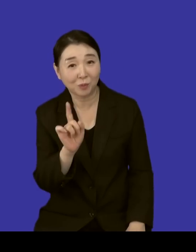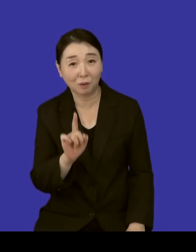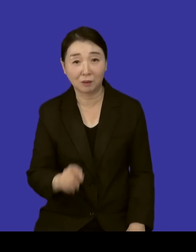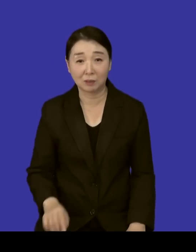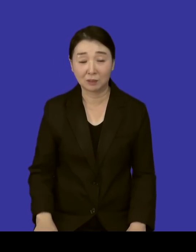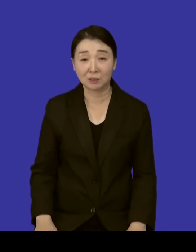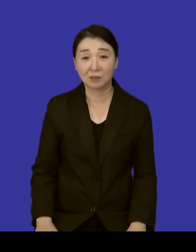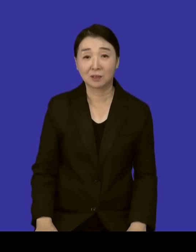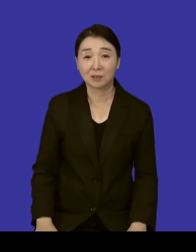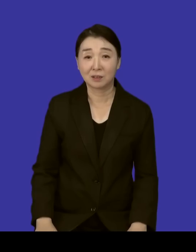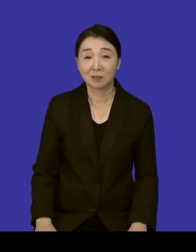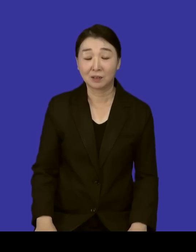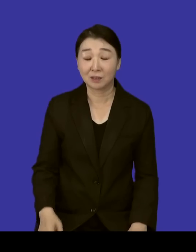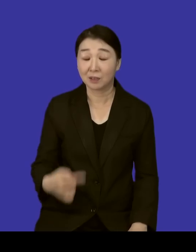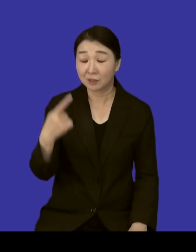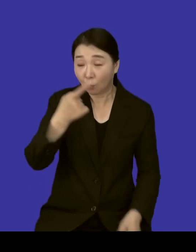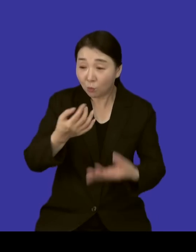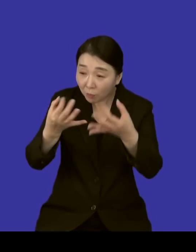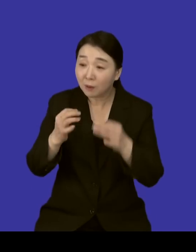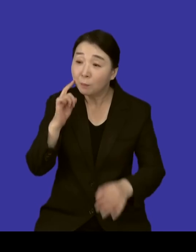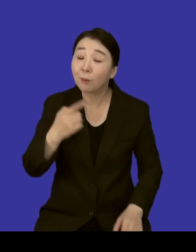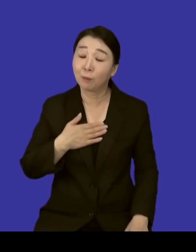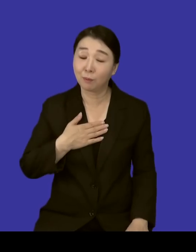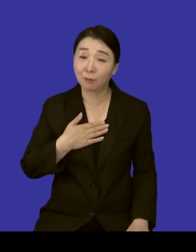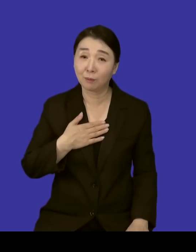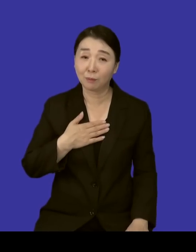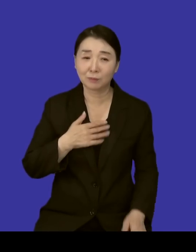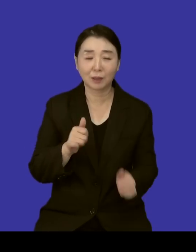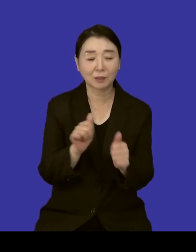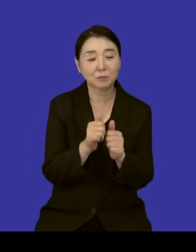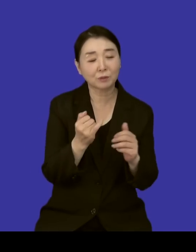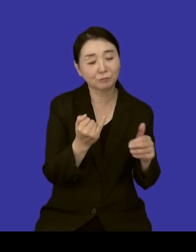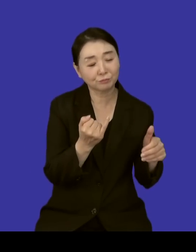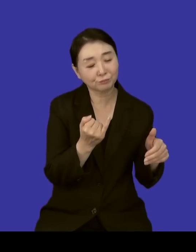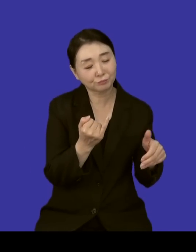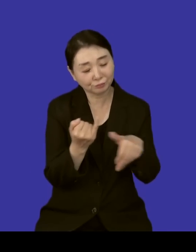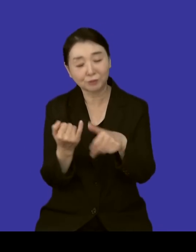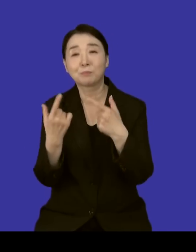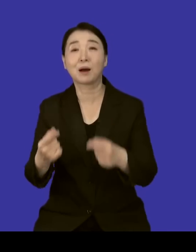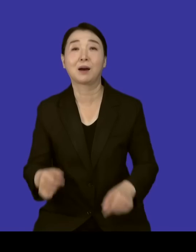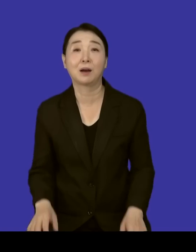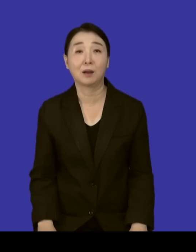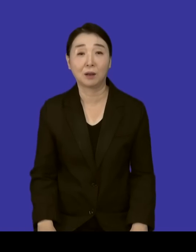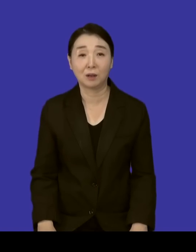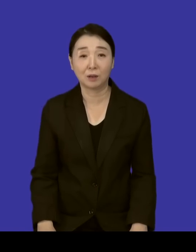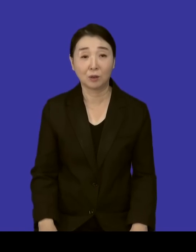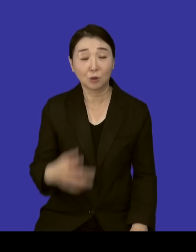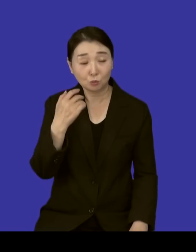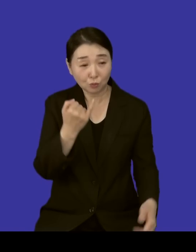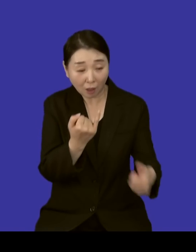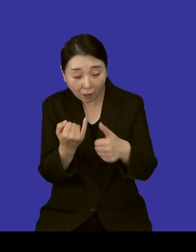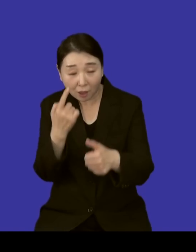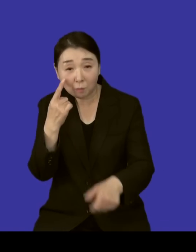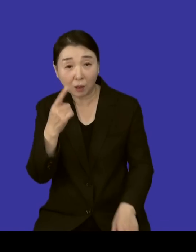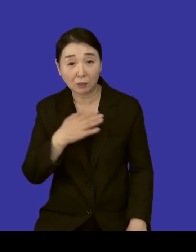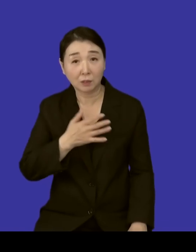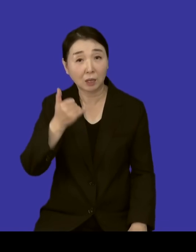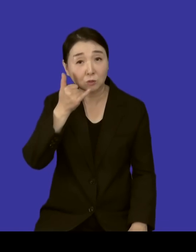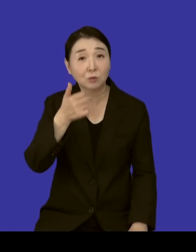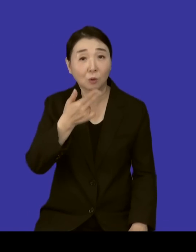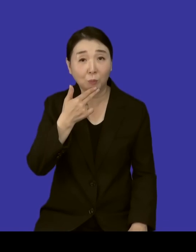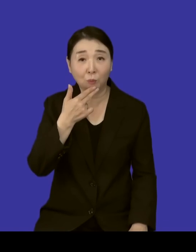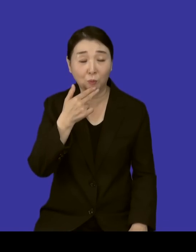따라 댕겼겠어요? 안 따라 댕겼겠어요? 그렇죠. 예. 근데 법대생들 누가 좀 저를 알기는. 따라오면은 네. 내가 전화가